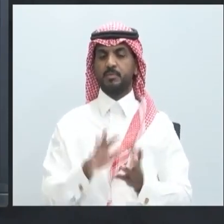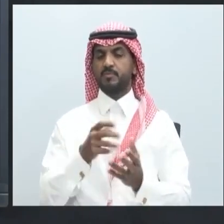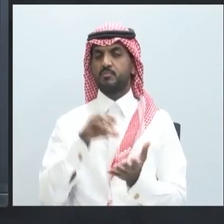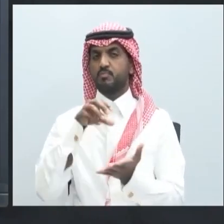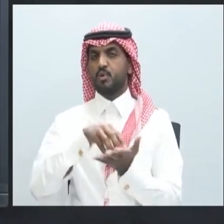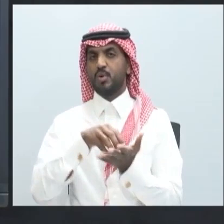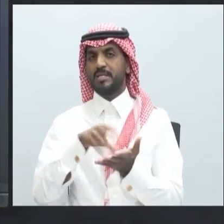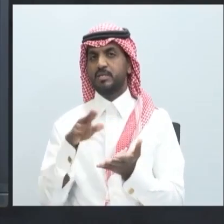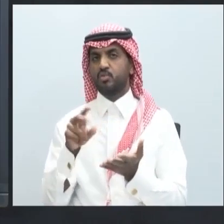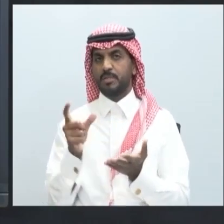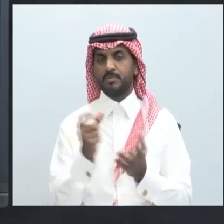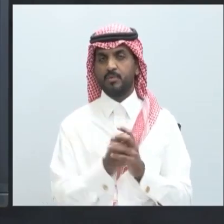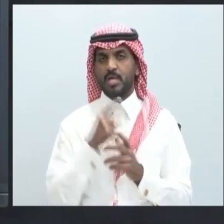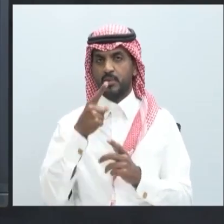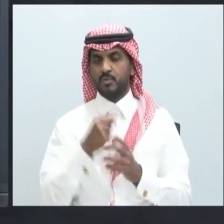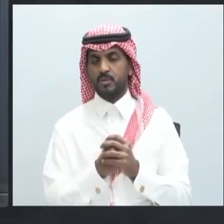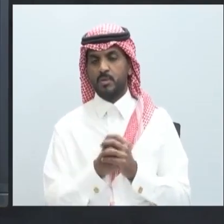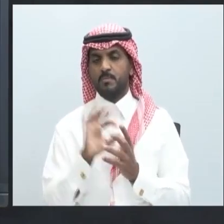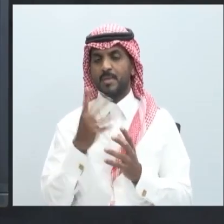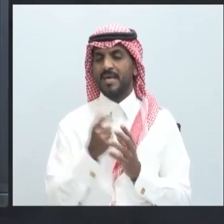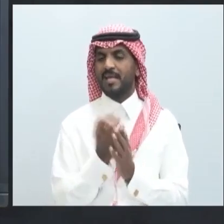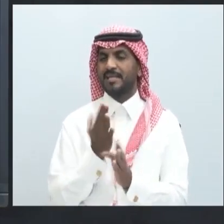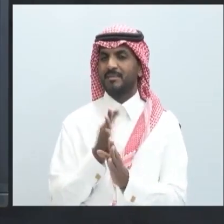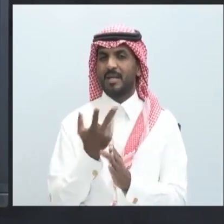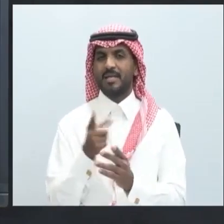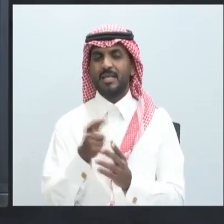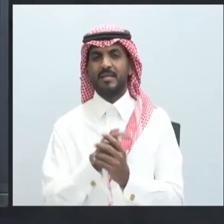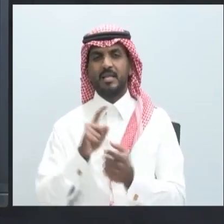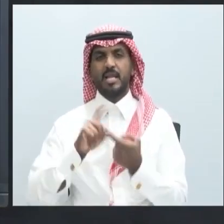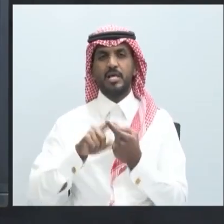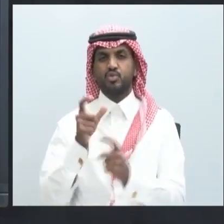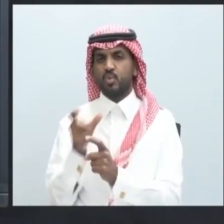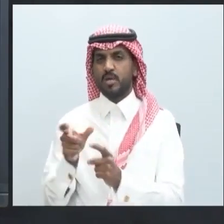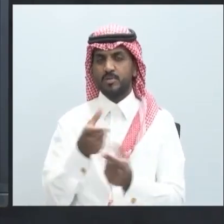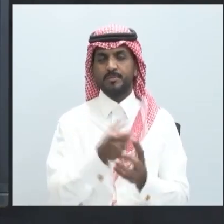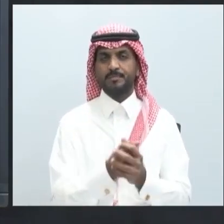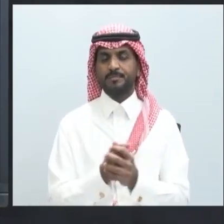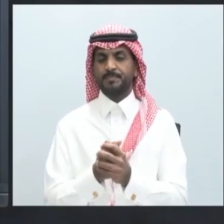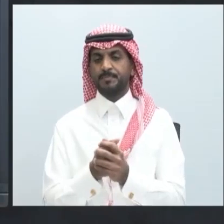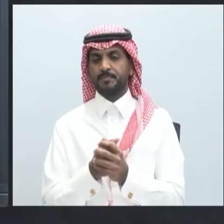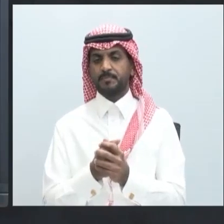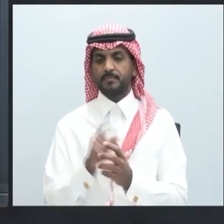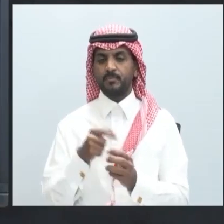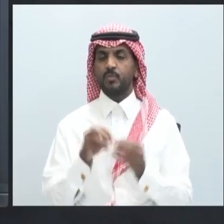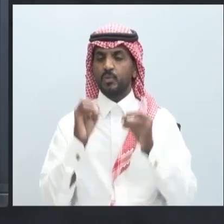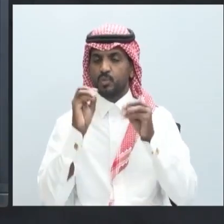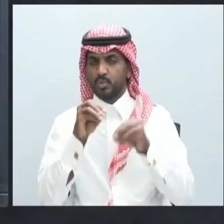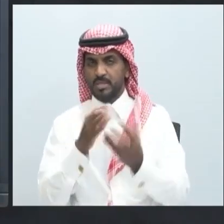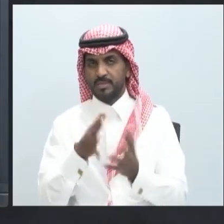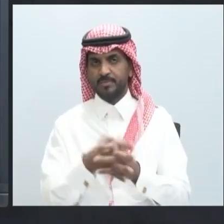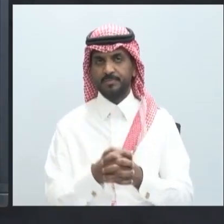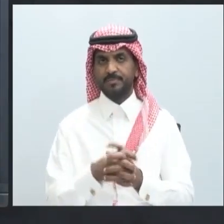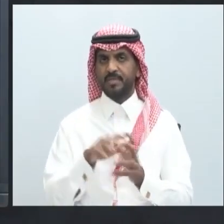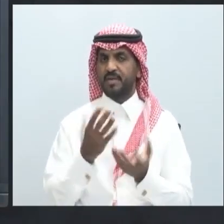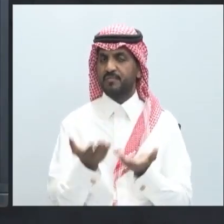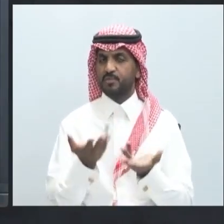موقع السنترومير هنا نذكر ما هي الاحتمالات لهذه الازواج الكروموسوميه التي سوف تعطينا هذه الصفات الوراثيه